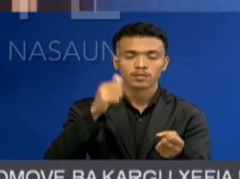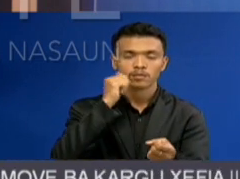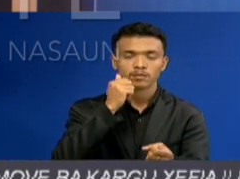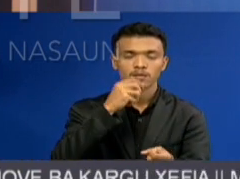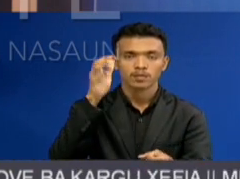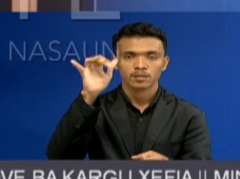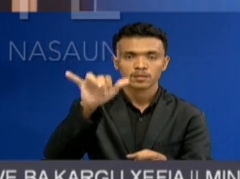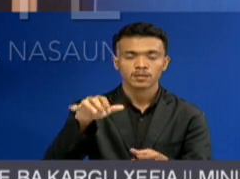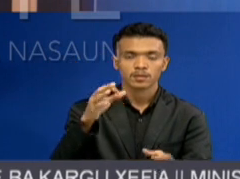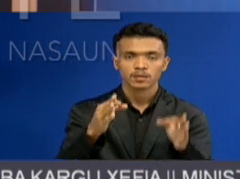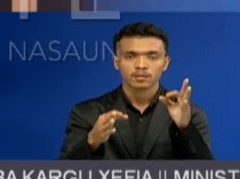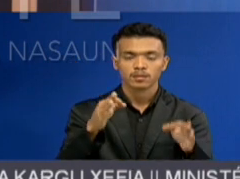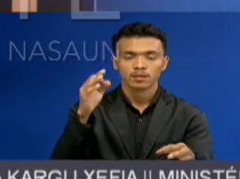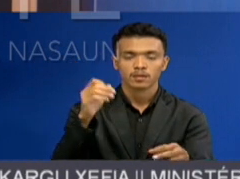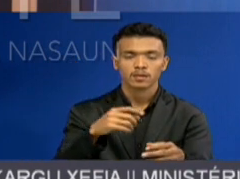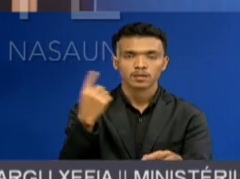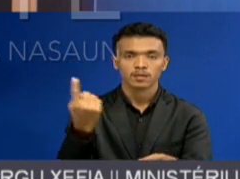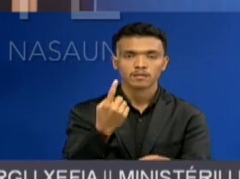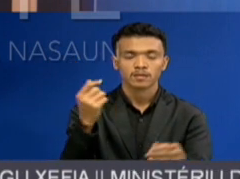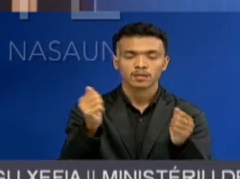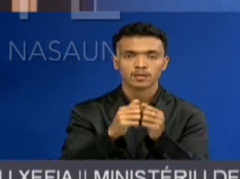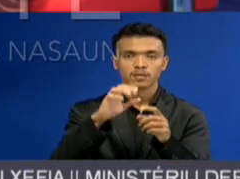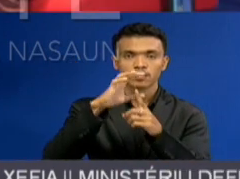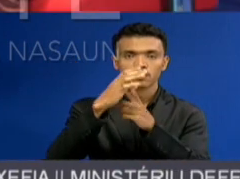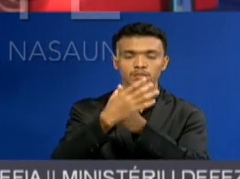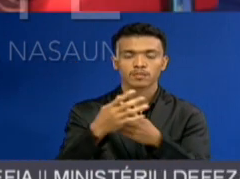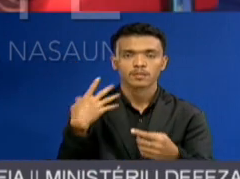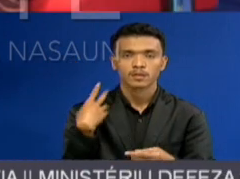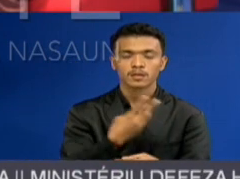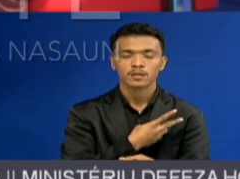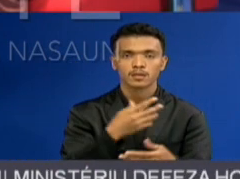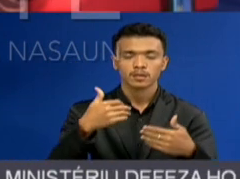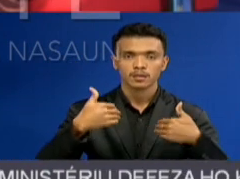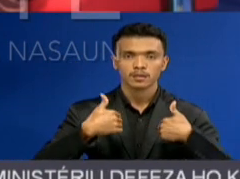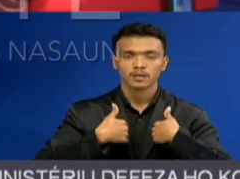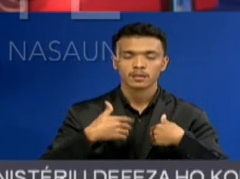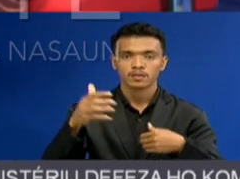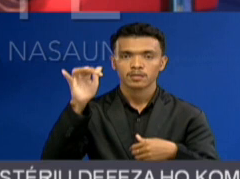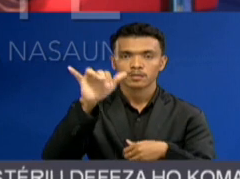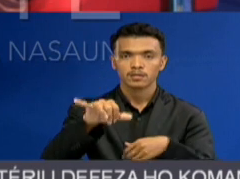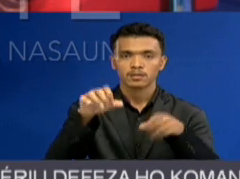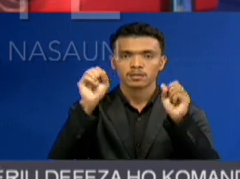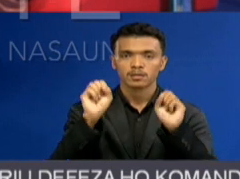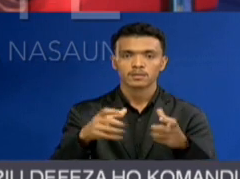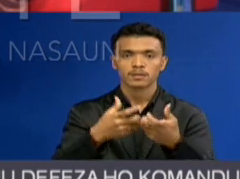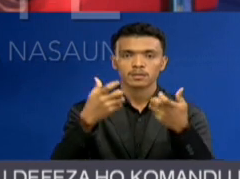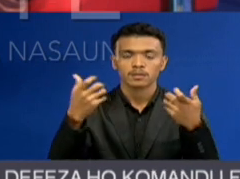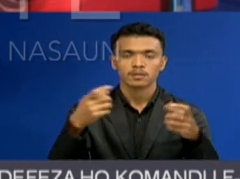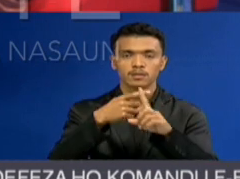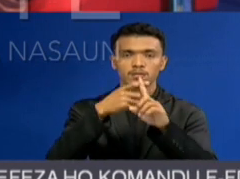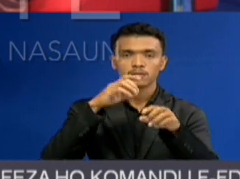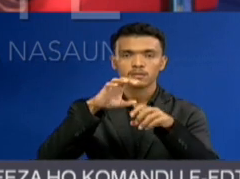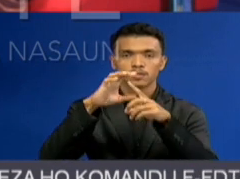nune la bele na fatin ho cultura ne be maka ita adapta nune sira bele se san husi